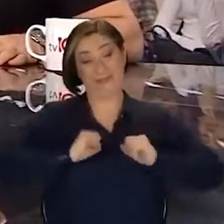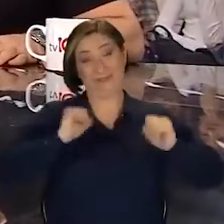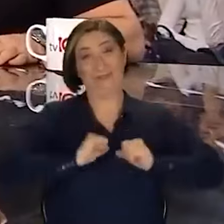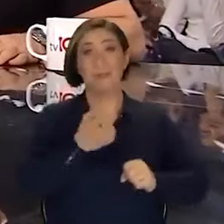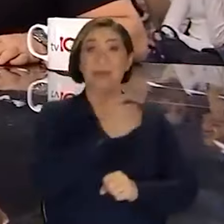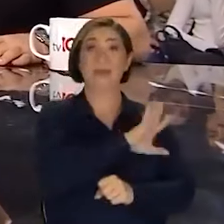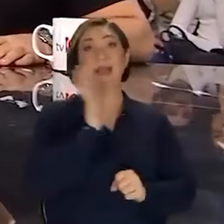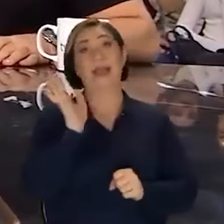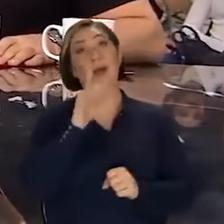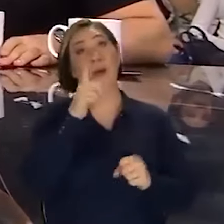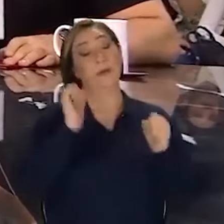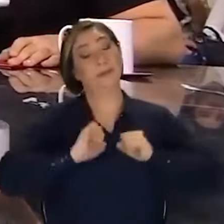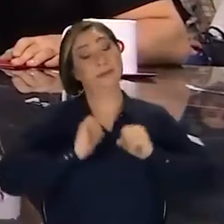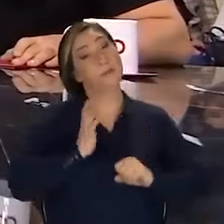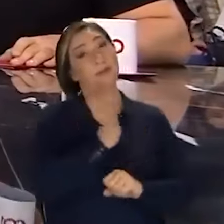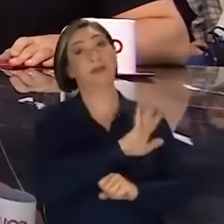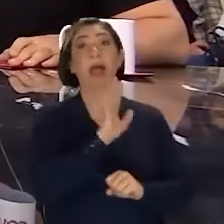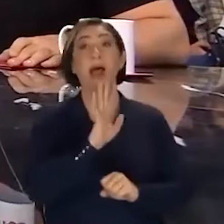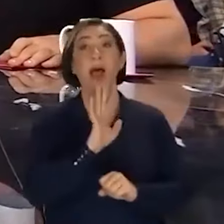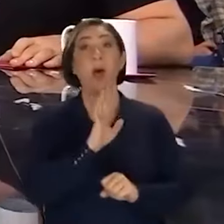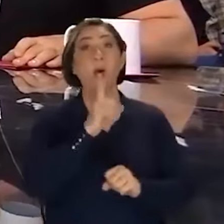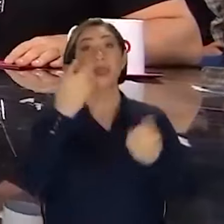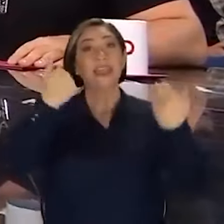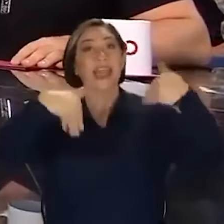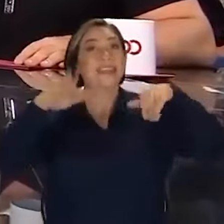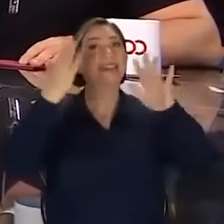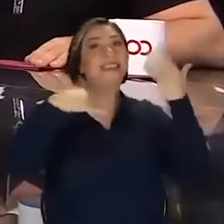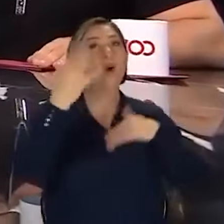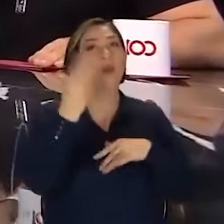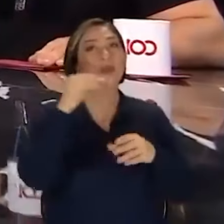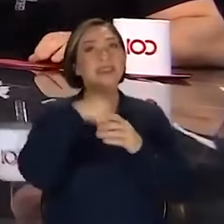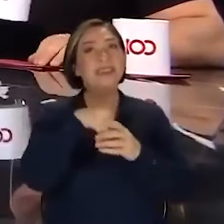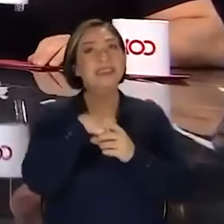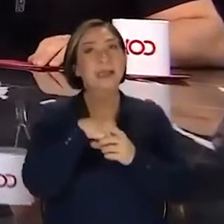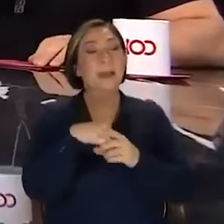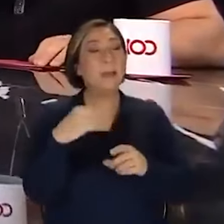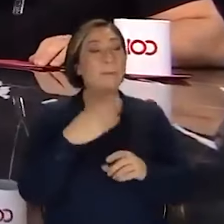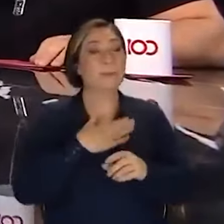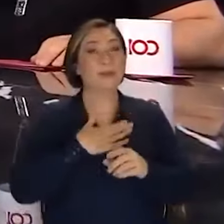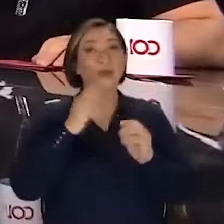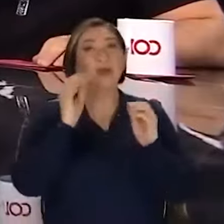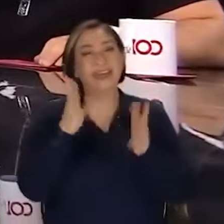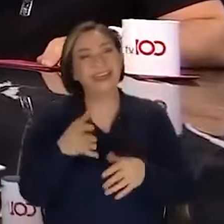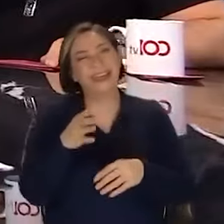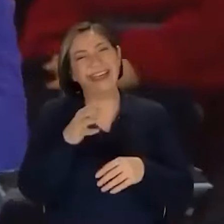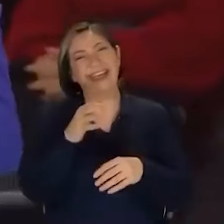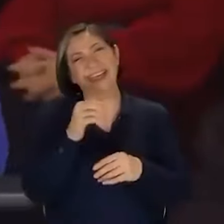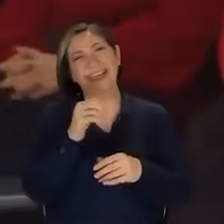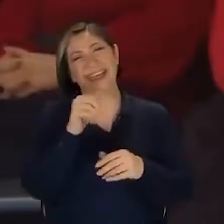o B başka bir stile yöneldi çok o dansçı olduğu için onun bir Yani benim çok ödem